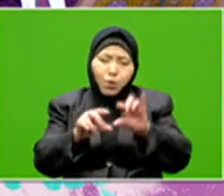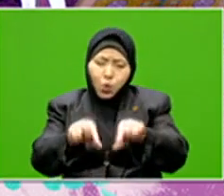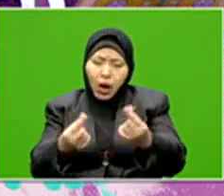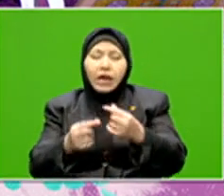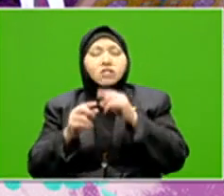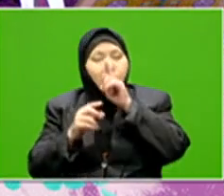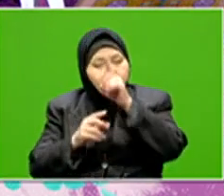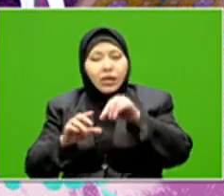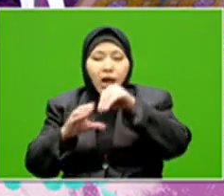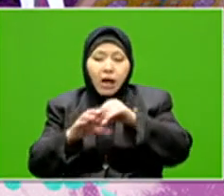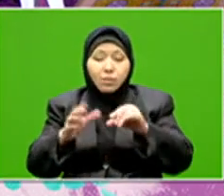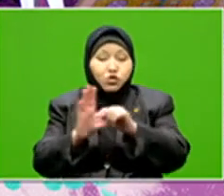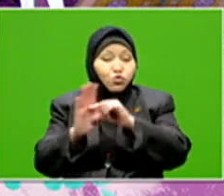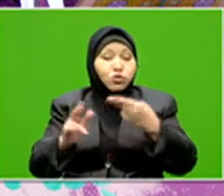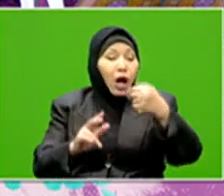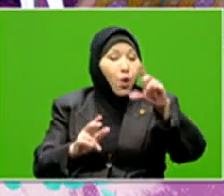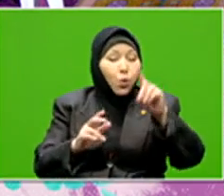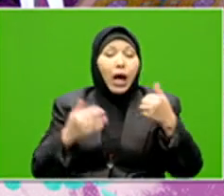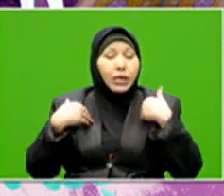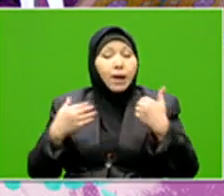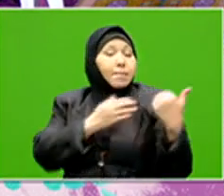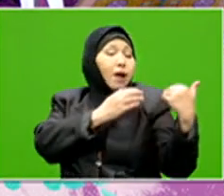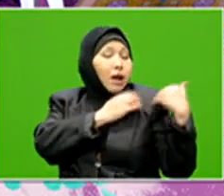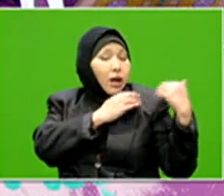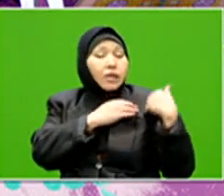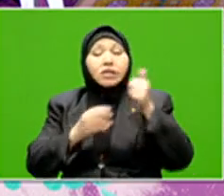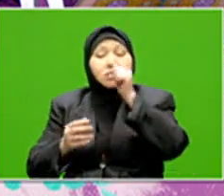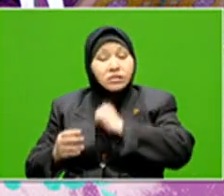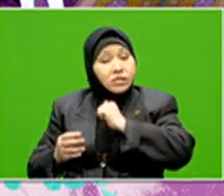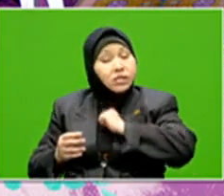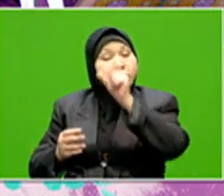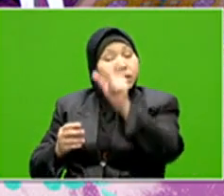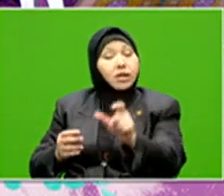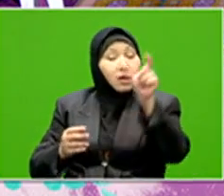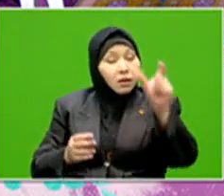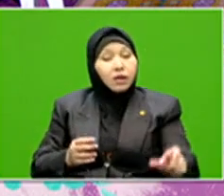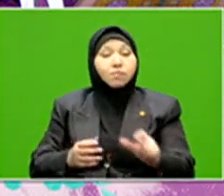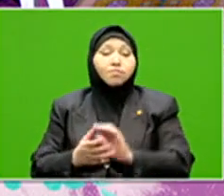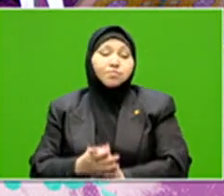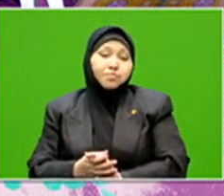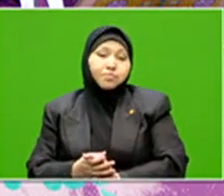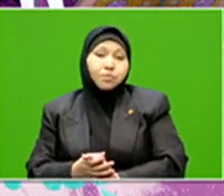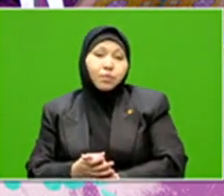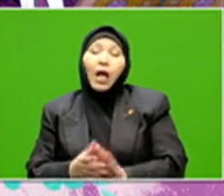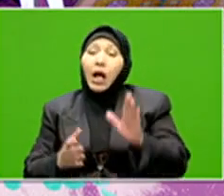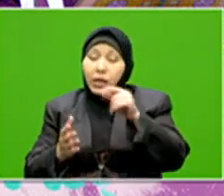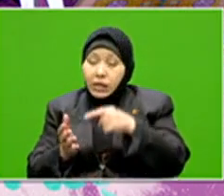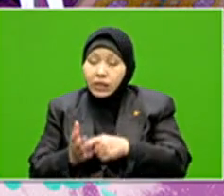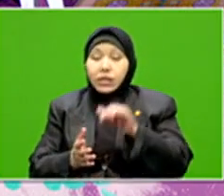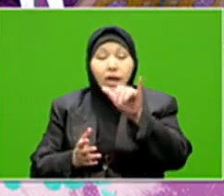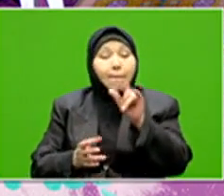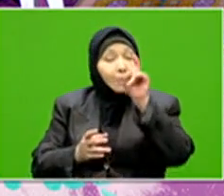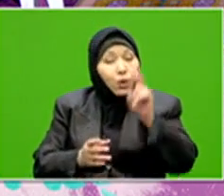Hud ada peranan yang tersendiri, istilahnya nuthabbitu bihi fuadak, ya. Yang ini yang